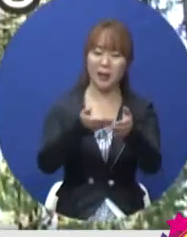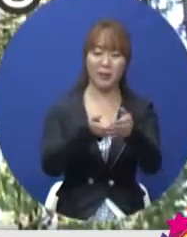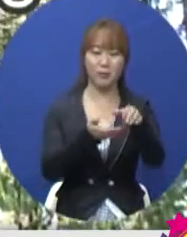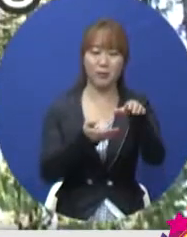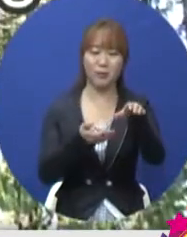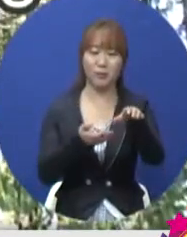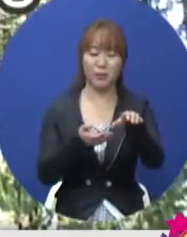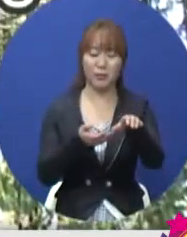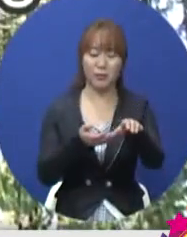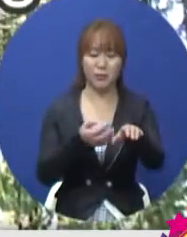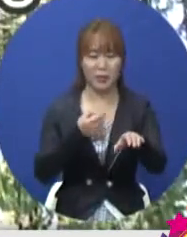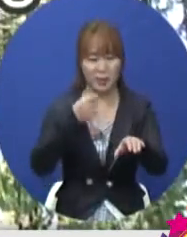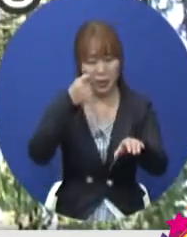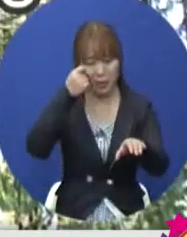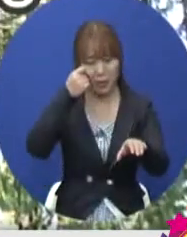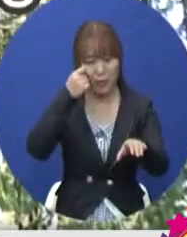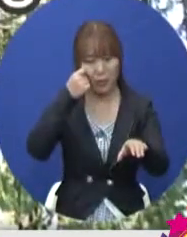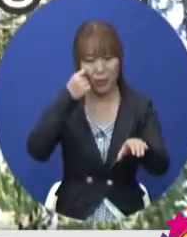목포항